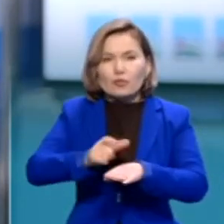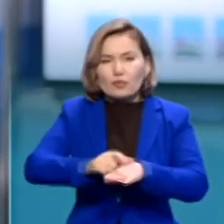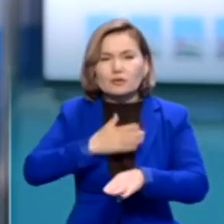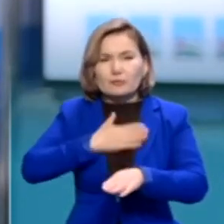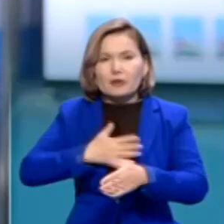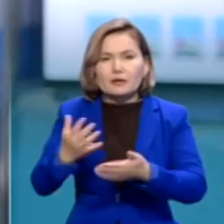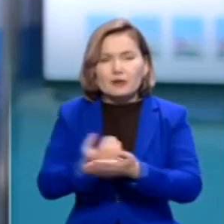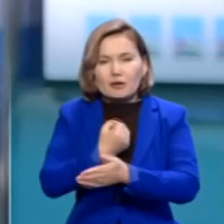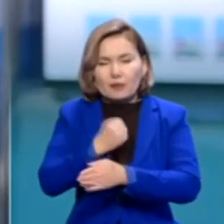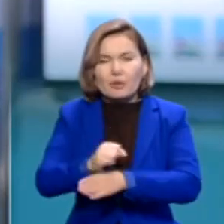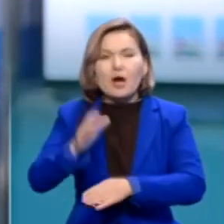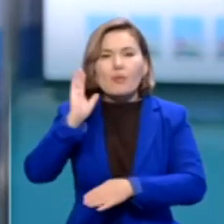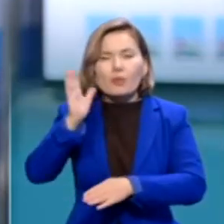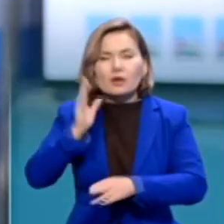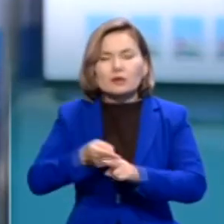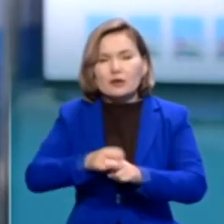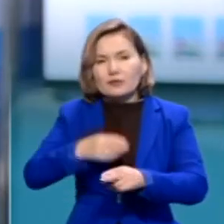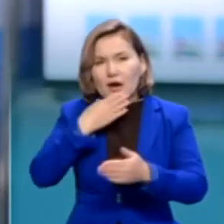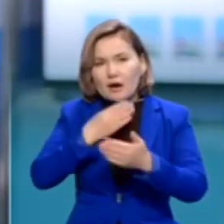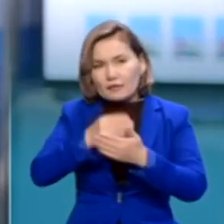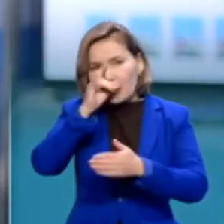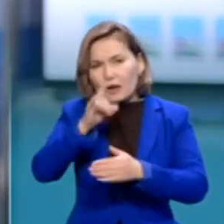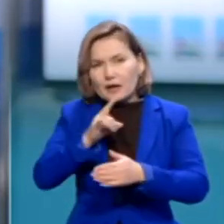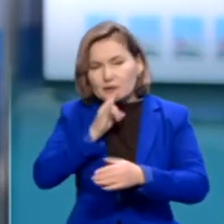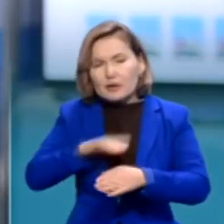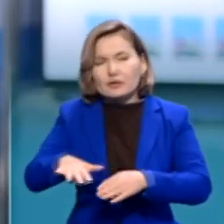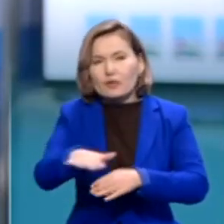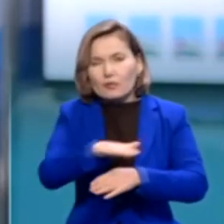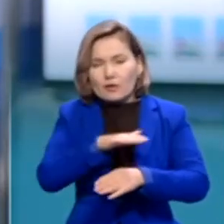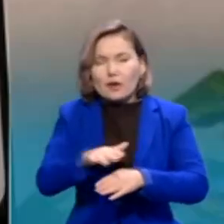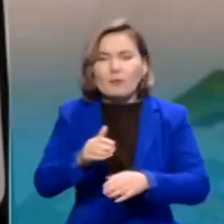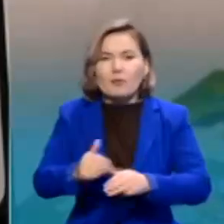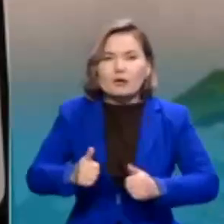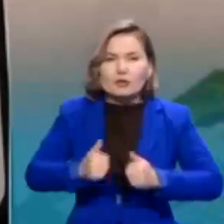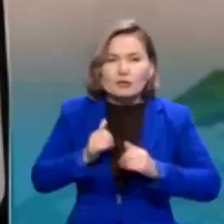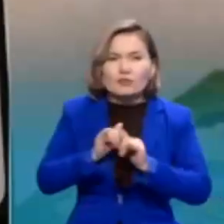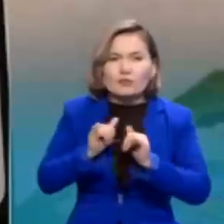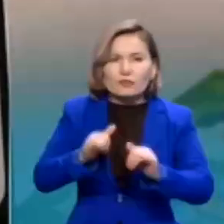Бұдан да жоғары белестерді бағындырып, Қазақстанды жақсы қырынан таныта береміз деген үміттеміз.